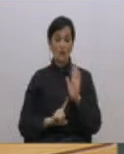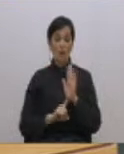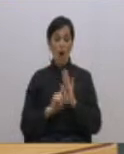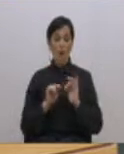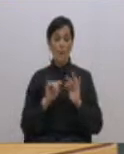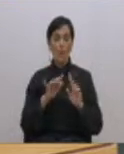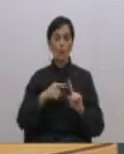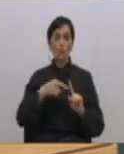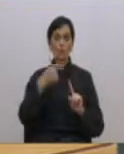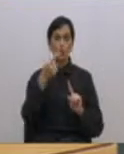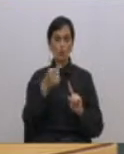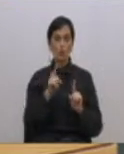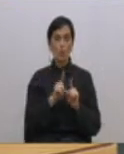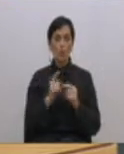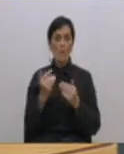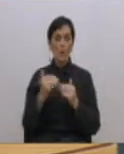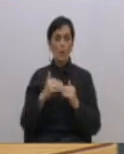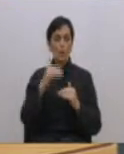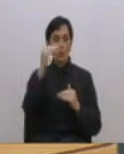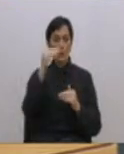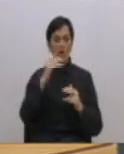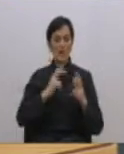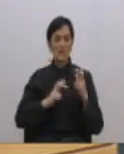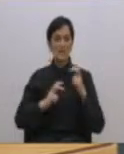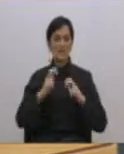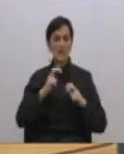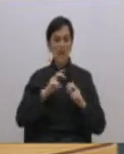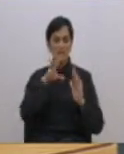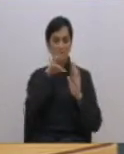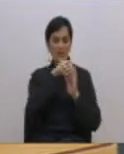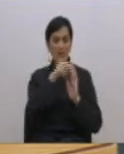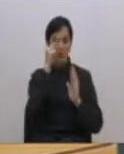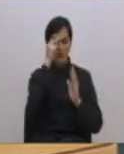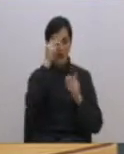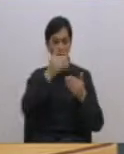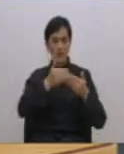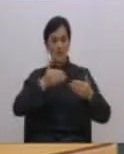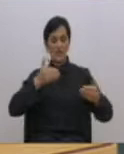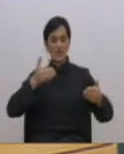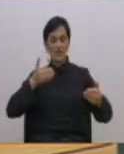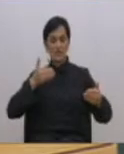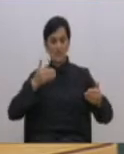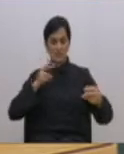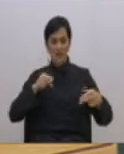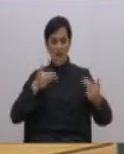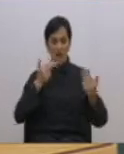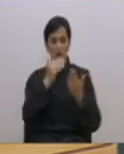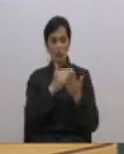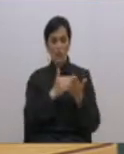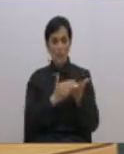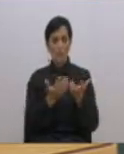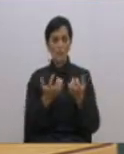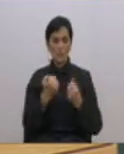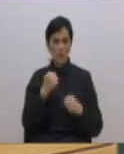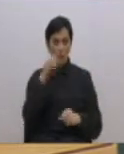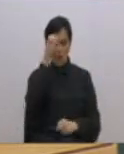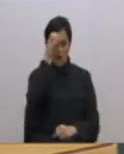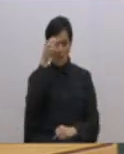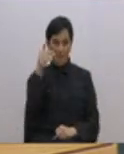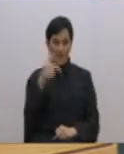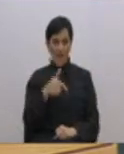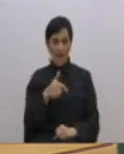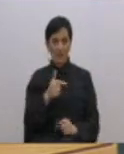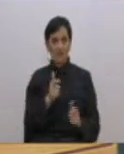შემდეგ, რომ მათაც უმაღლეს სასწავლებლებში ისწავლონ დისტანციურ რეჟიმში და შესაბამისად მიიღონ განათლება